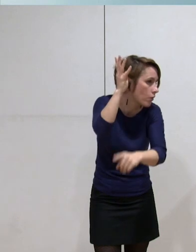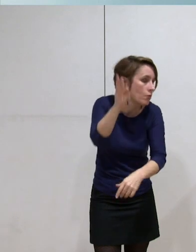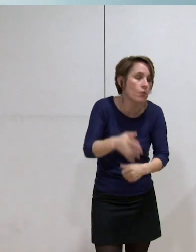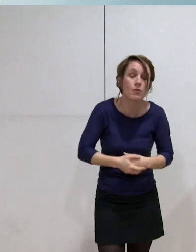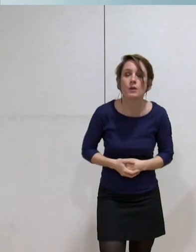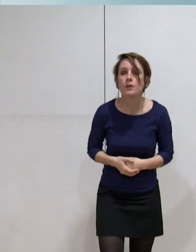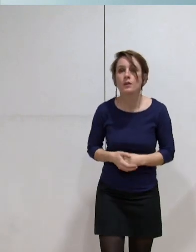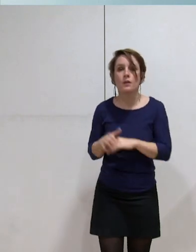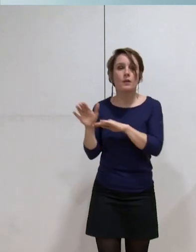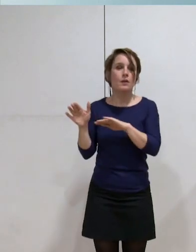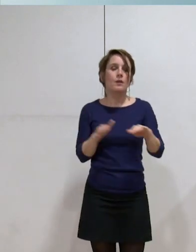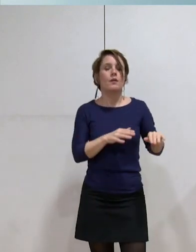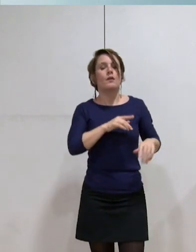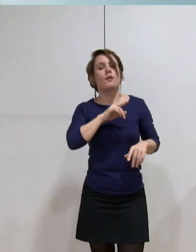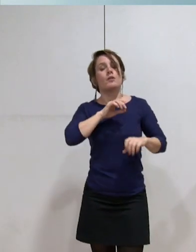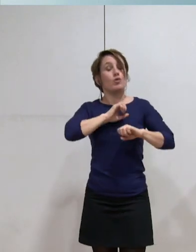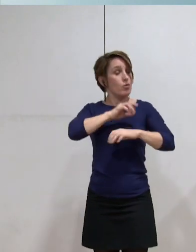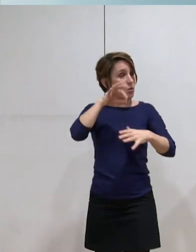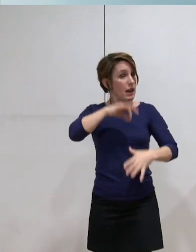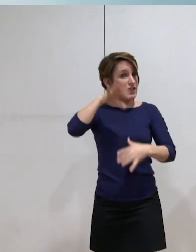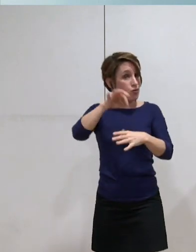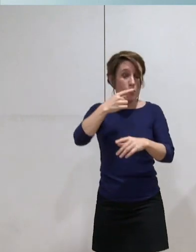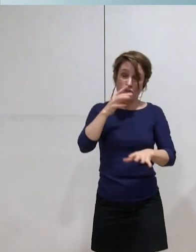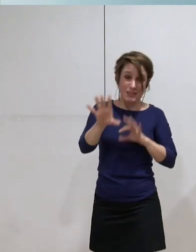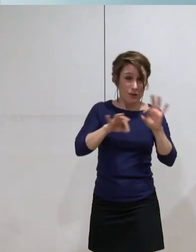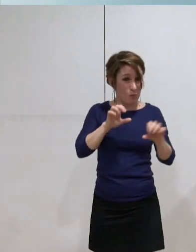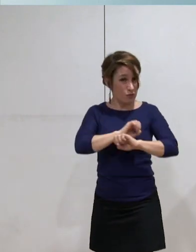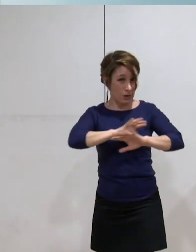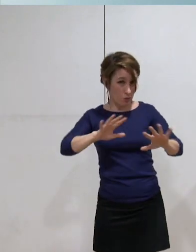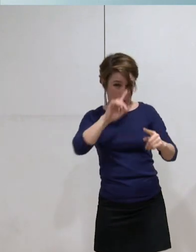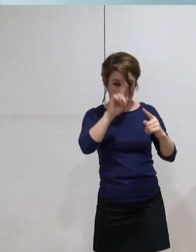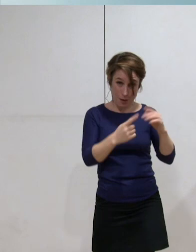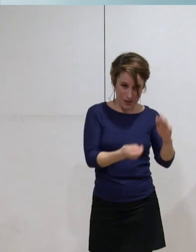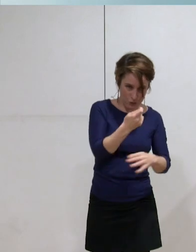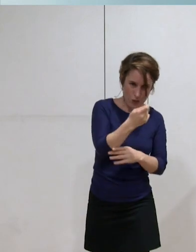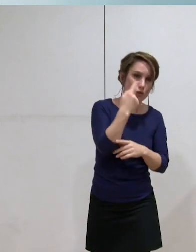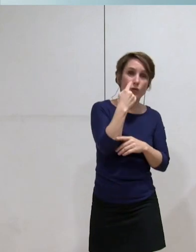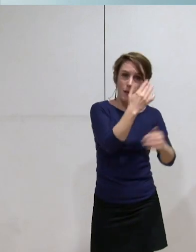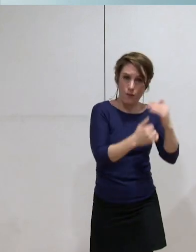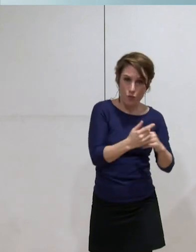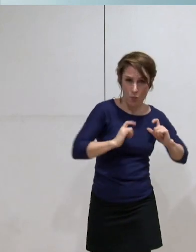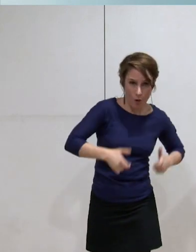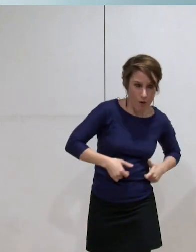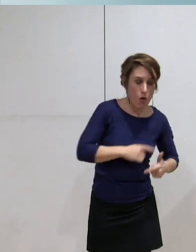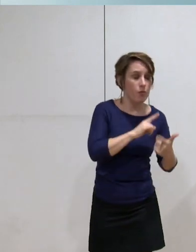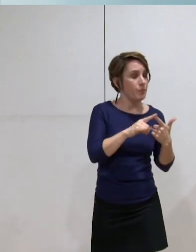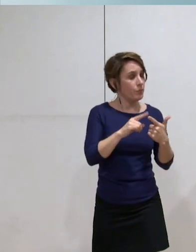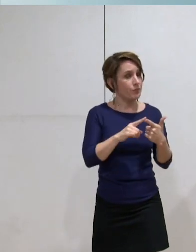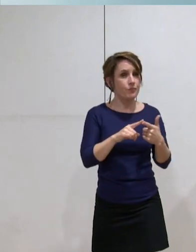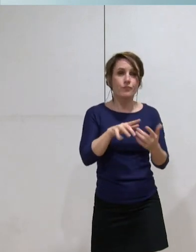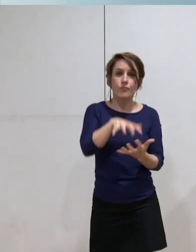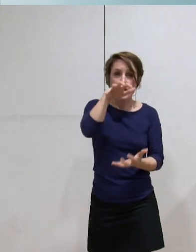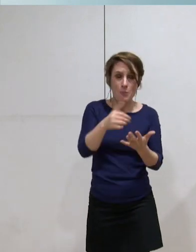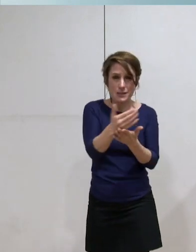clairs les choix portent sur l'éducation vous l'avez vu avec le plan écoolle vous l'avez vu également avec l'évolution de la masse